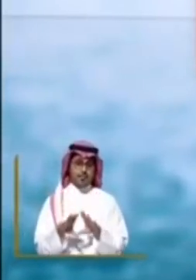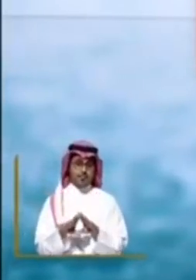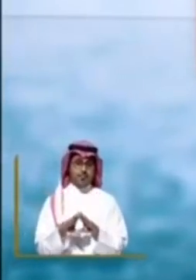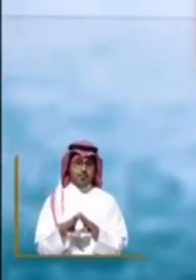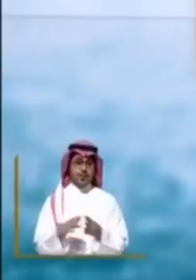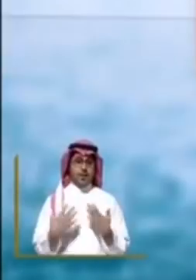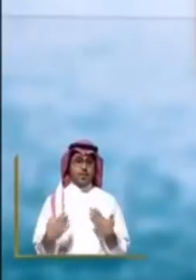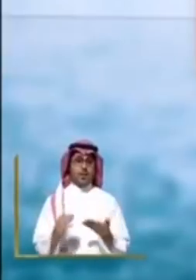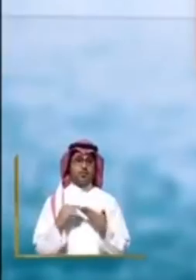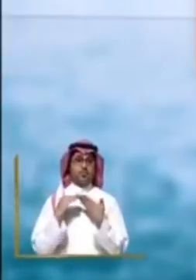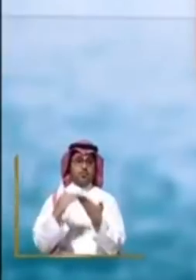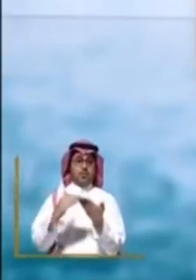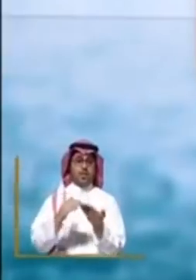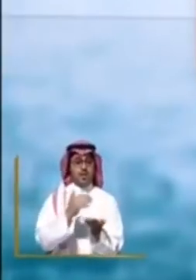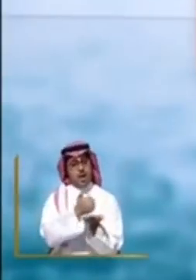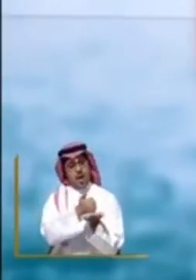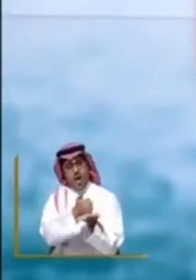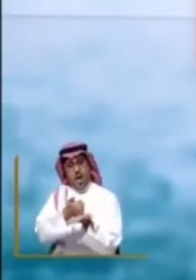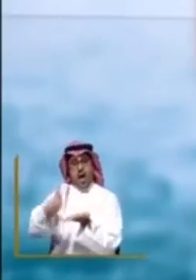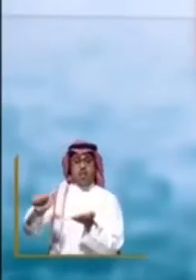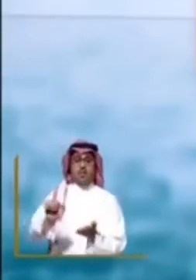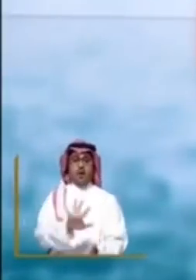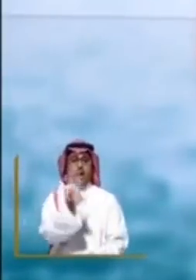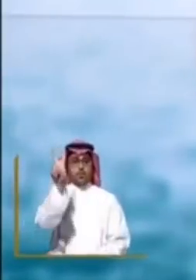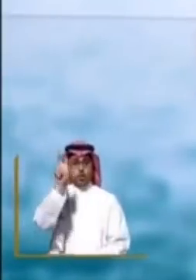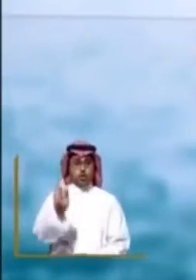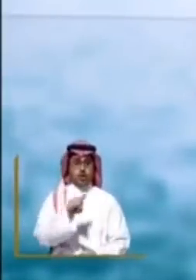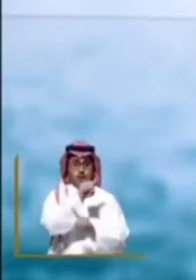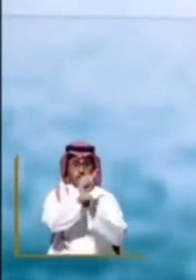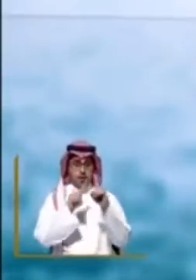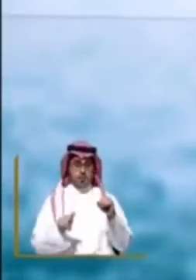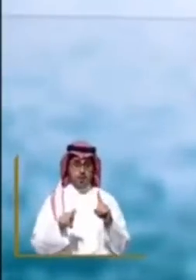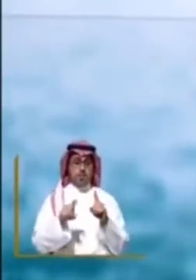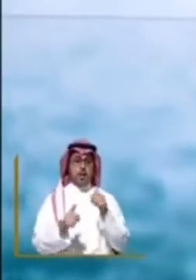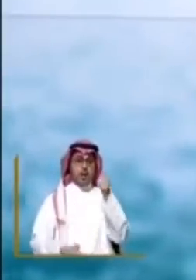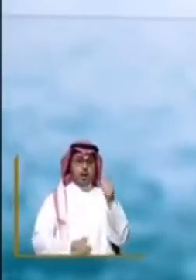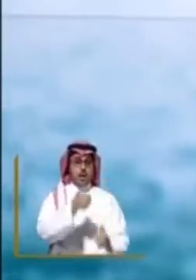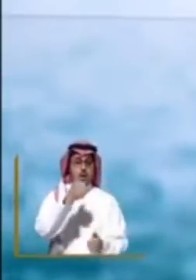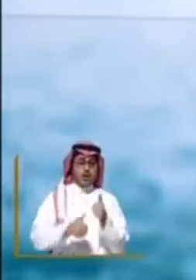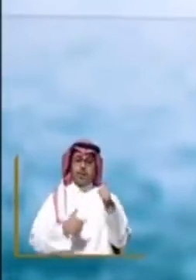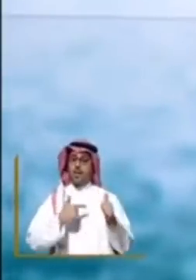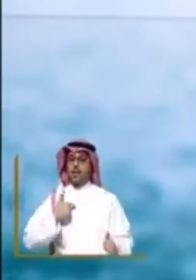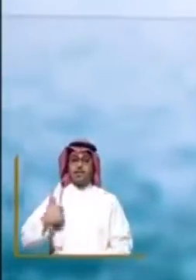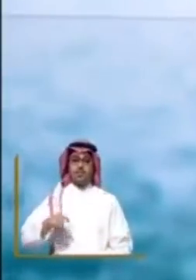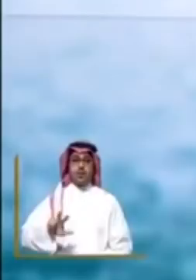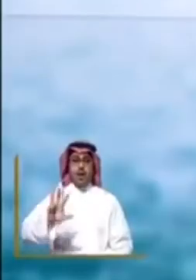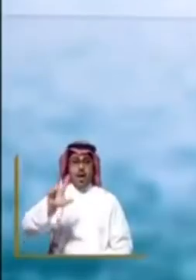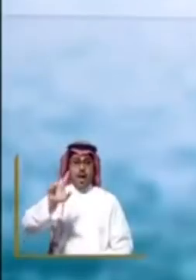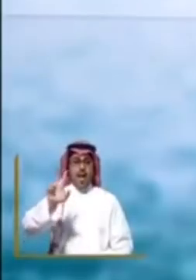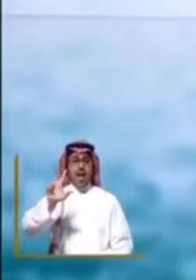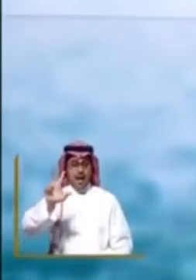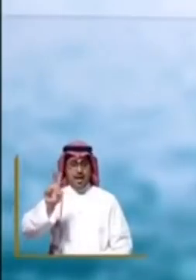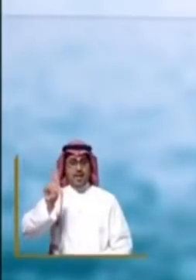الطلبة والتسهيل لهم، فقد قررت حذف 25% من محتوى مواد الاختبار التحصيلي، كما